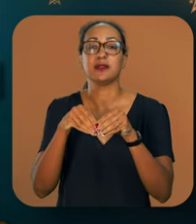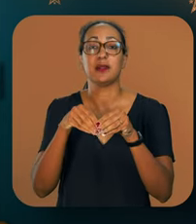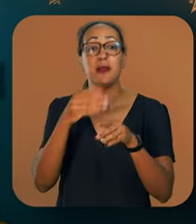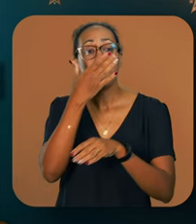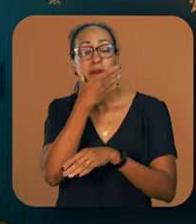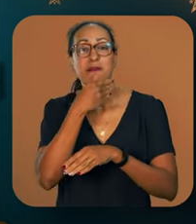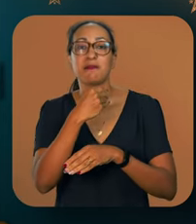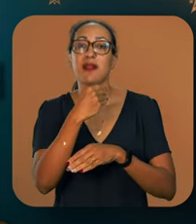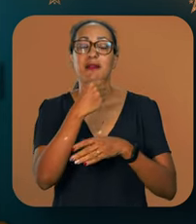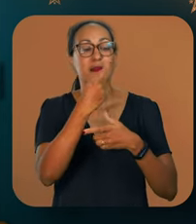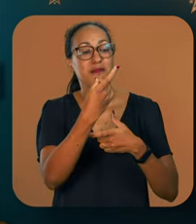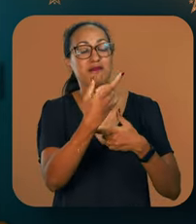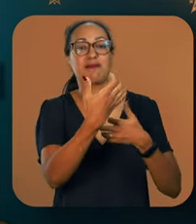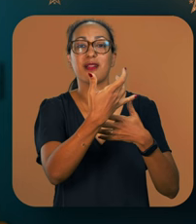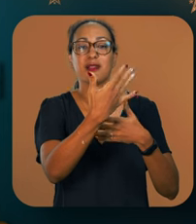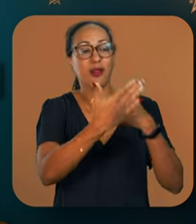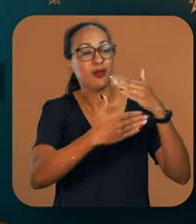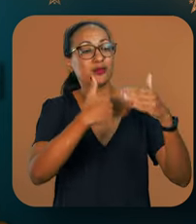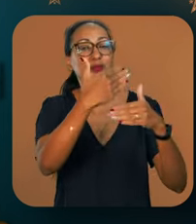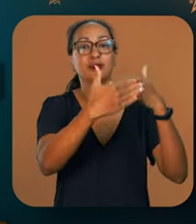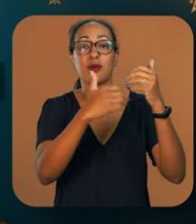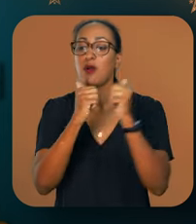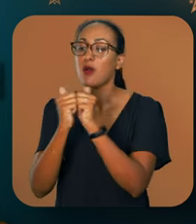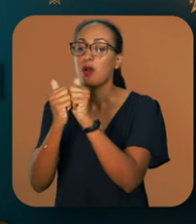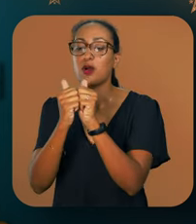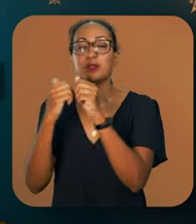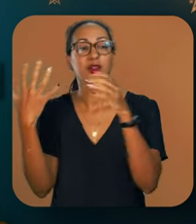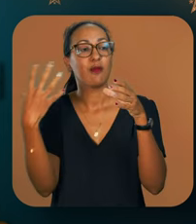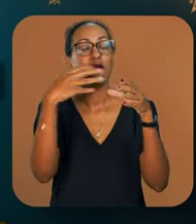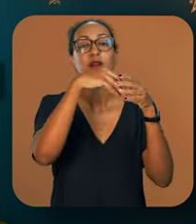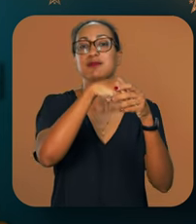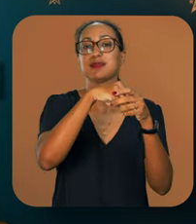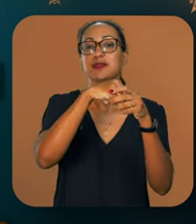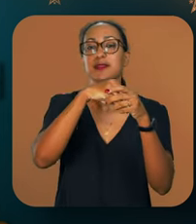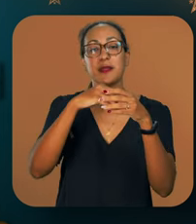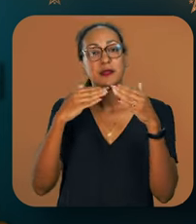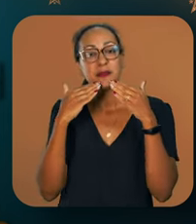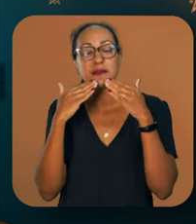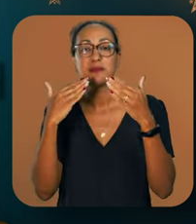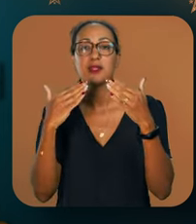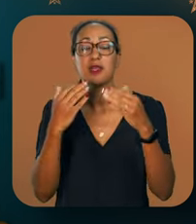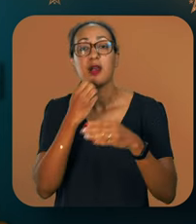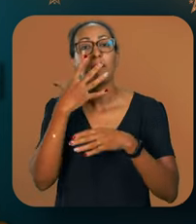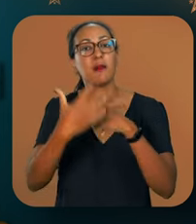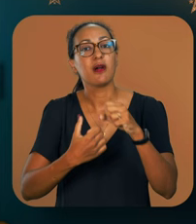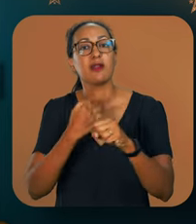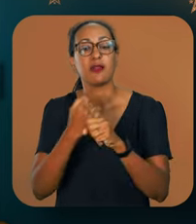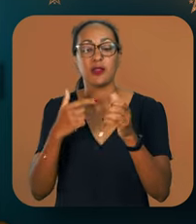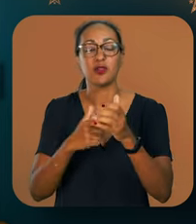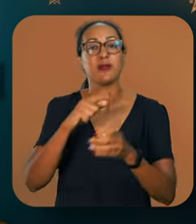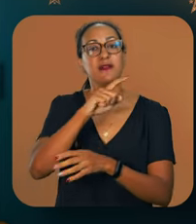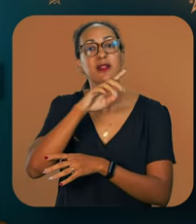ensemble continuons d'écrire l'histoire de notre belle Martinique je vous remercie bonne année